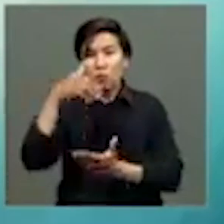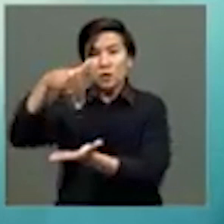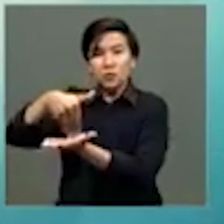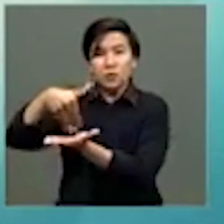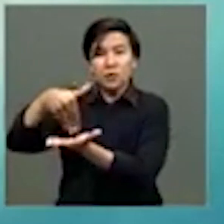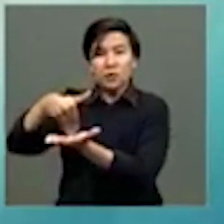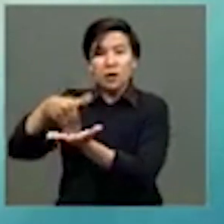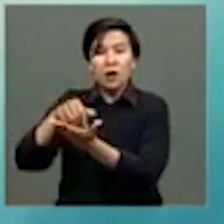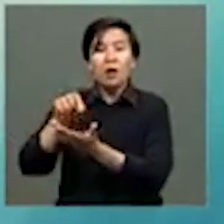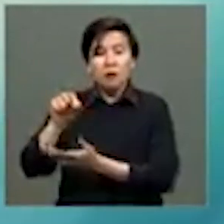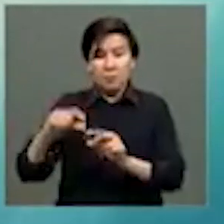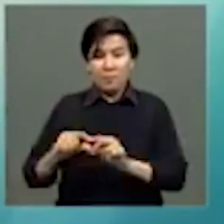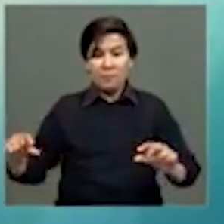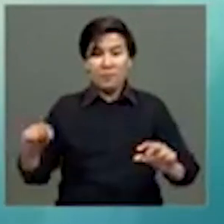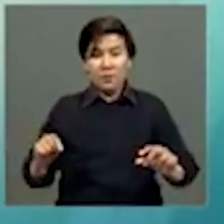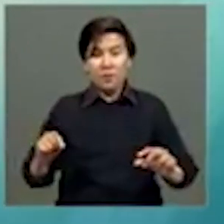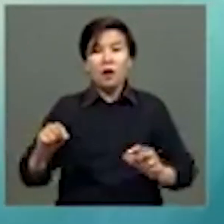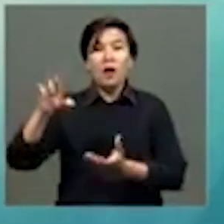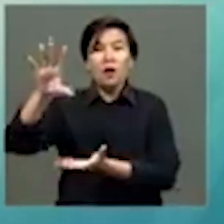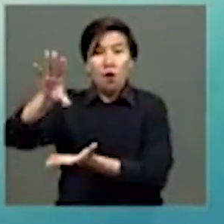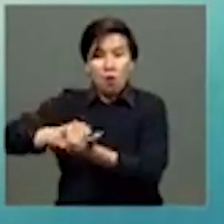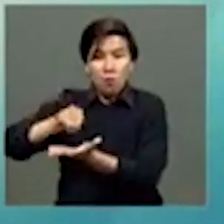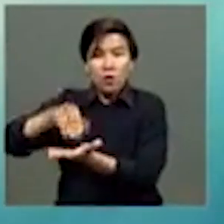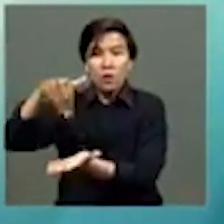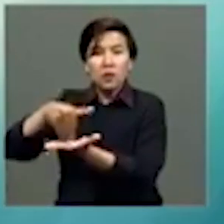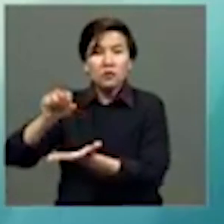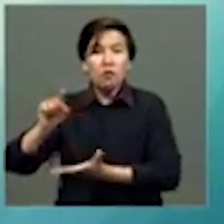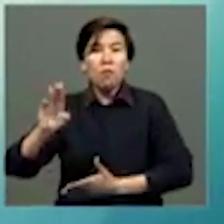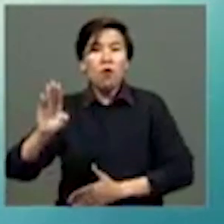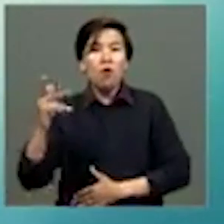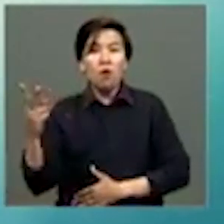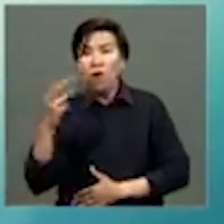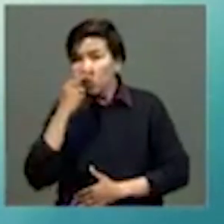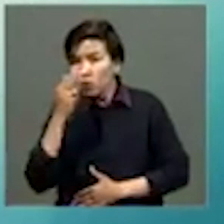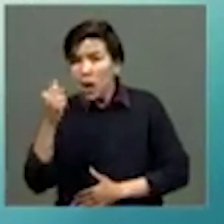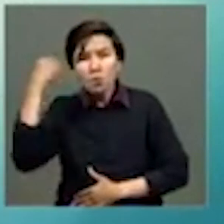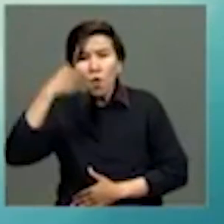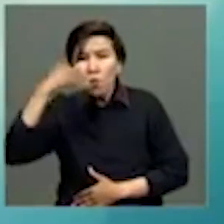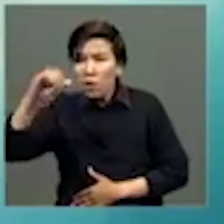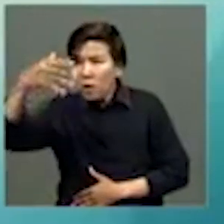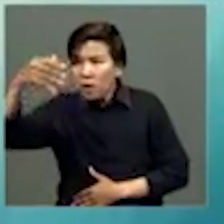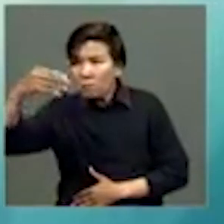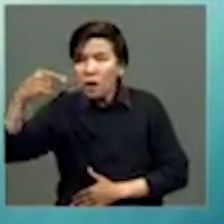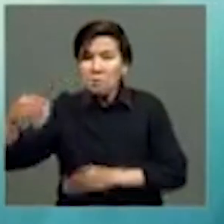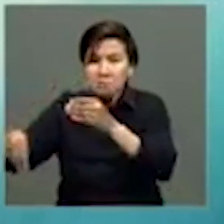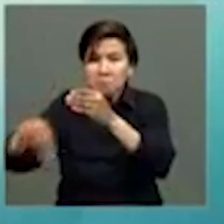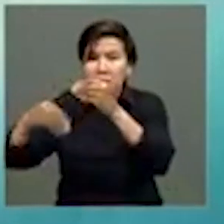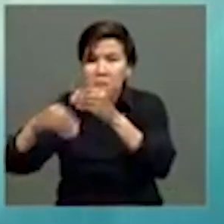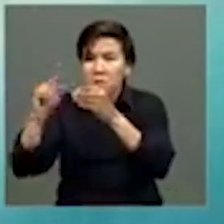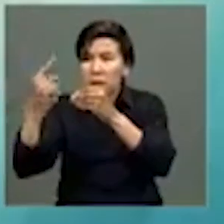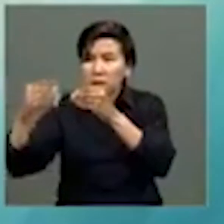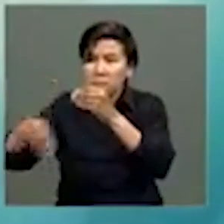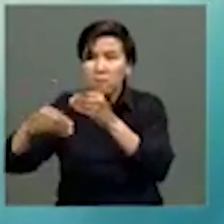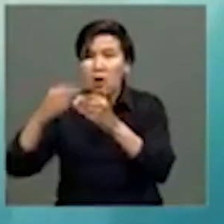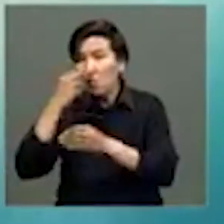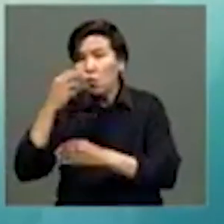โควิด-19ก็จะอัปเดตตัวเลขรายวันที่ท่านไปศึกษาได้แล้วก็จะต้องติดตามการรายงานของศบค.ร่วมกับ